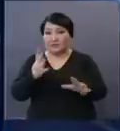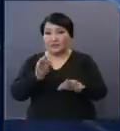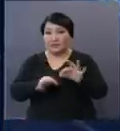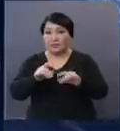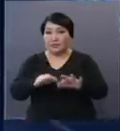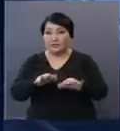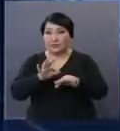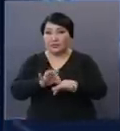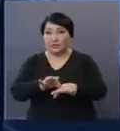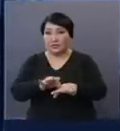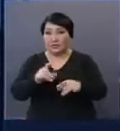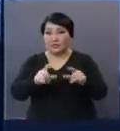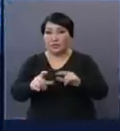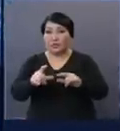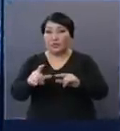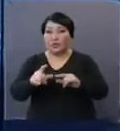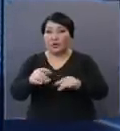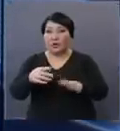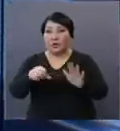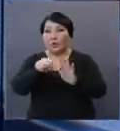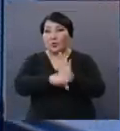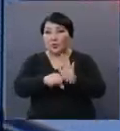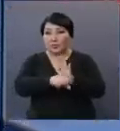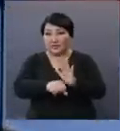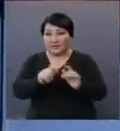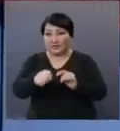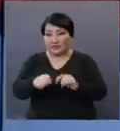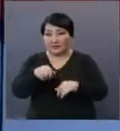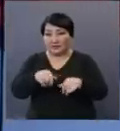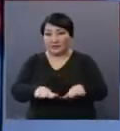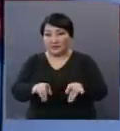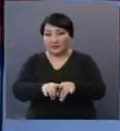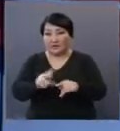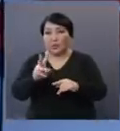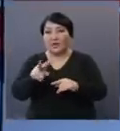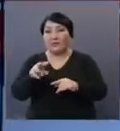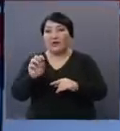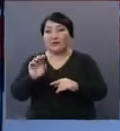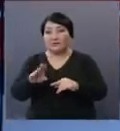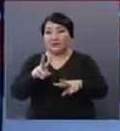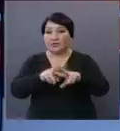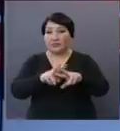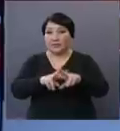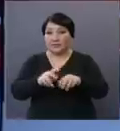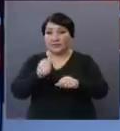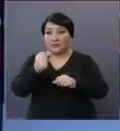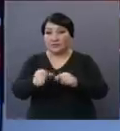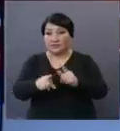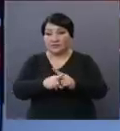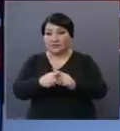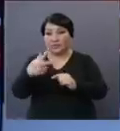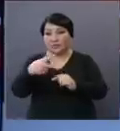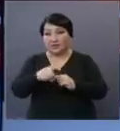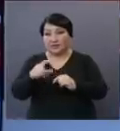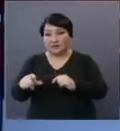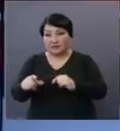Отырыс өлім жазасына кесілген Руслан Күлекбаевқа үкім шыққан тергеу абақтысында ұйымдастырылды. Жауапқа 36 адам тартылған. Судья